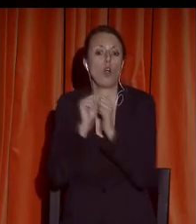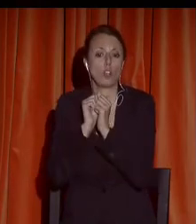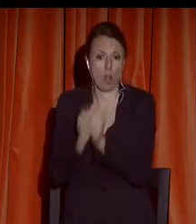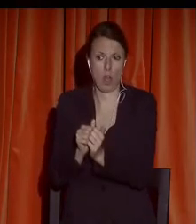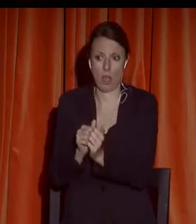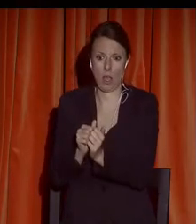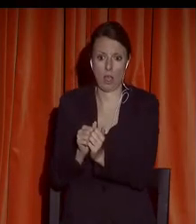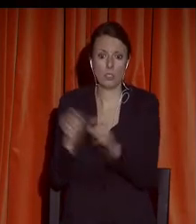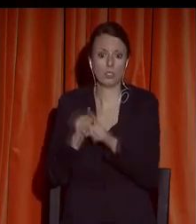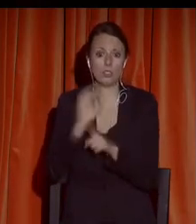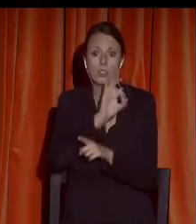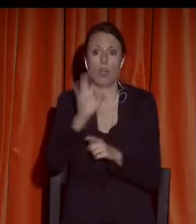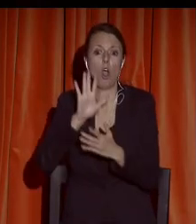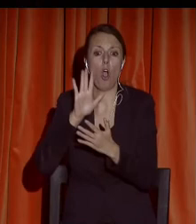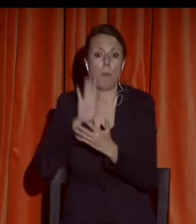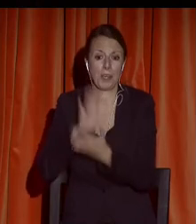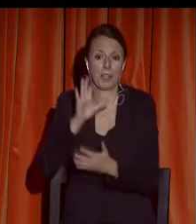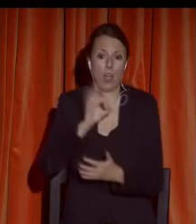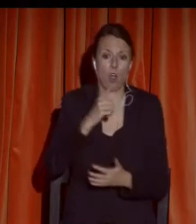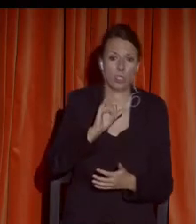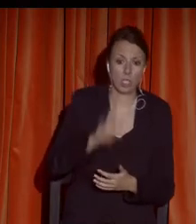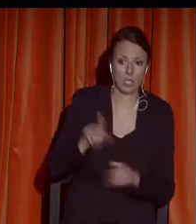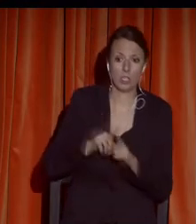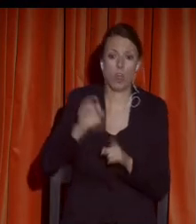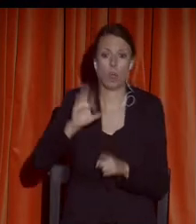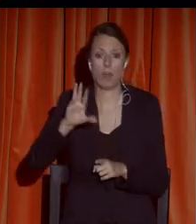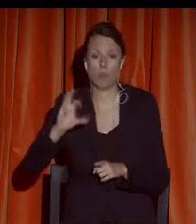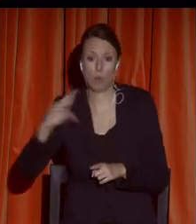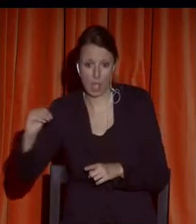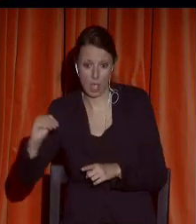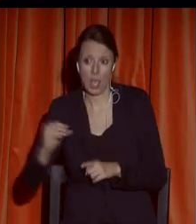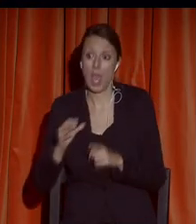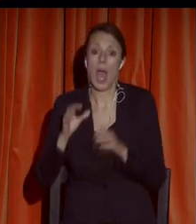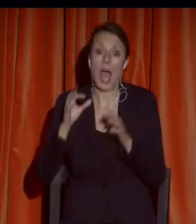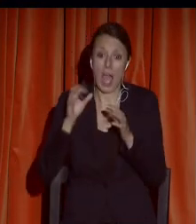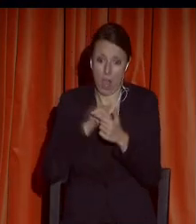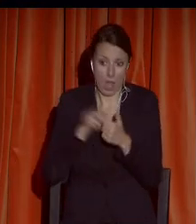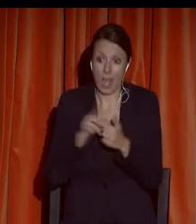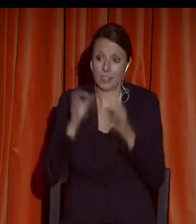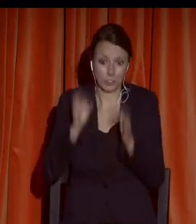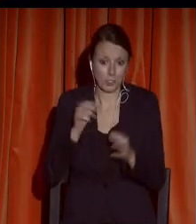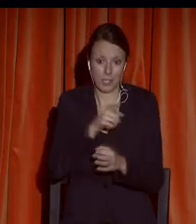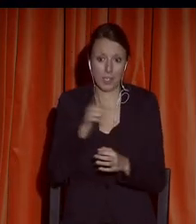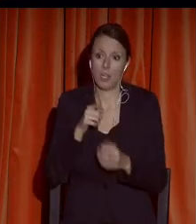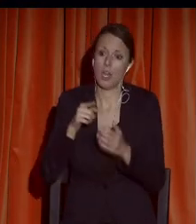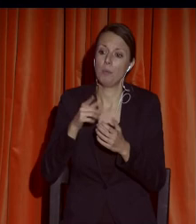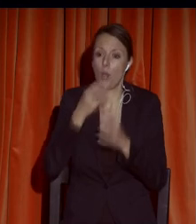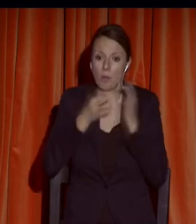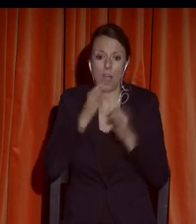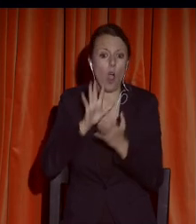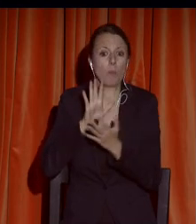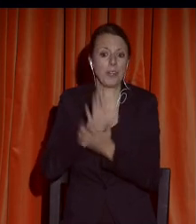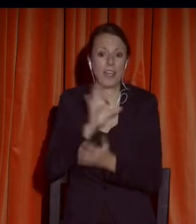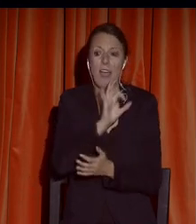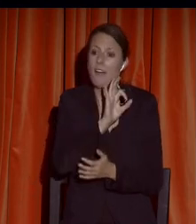spełniają opinie o DIR-u OBWE i dzisiaj przywoływaliśmy opinię, którą państwo przygotowaliście